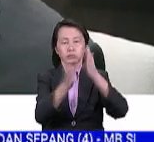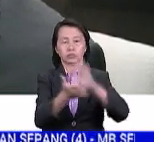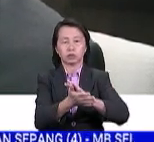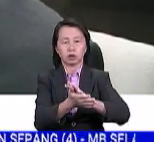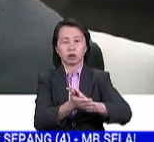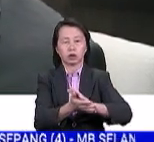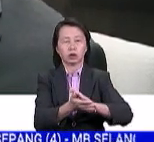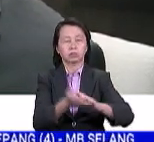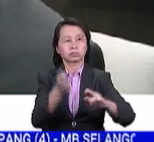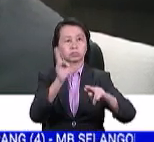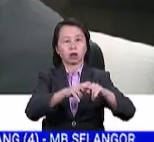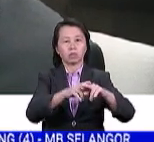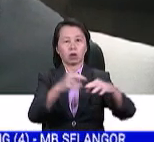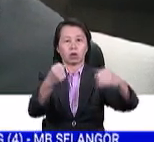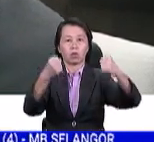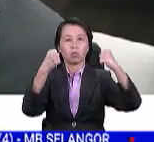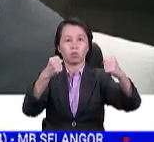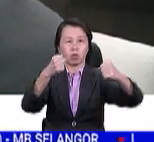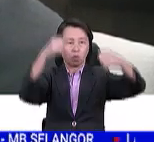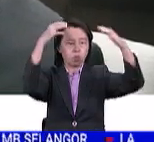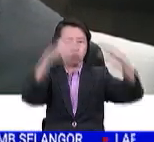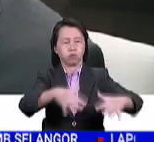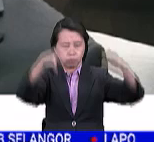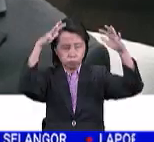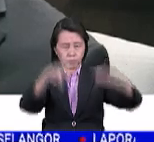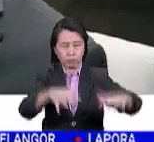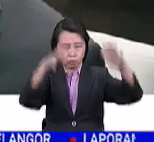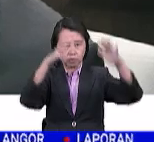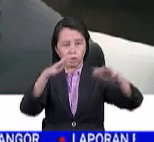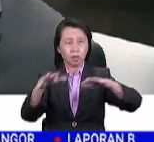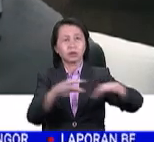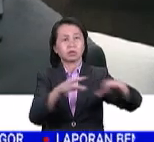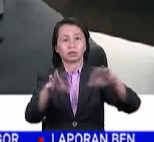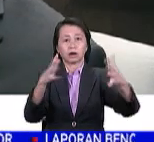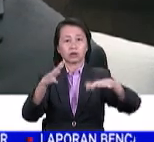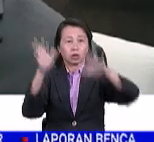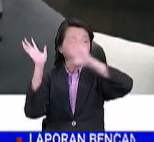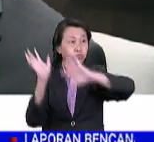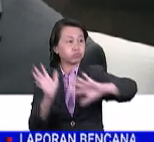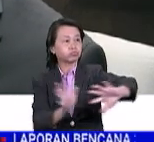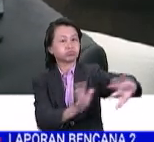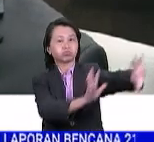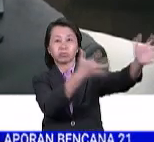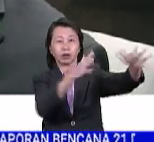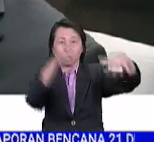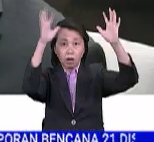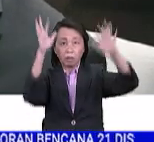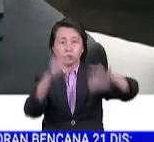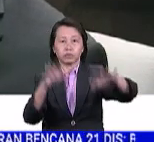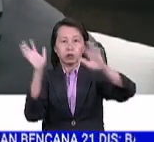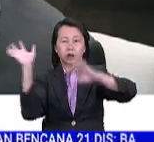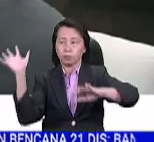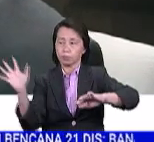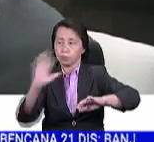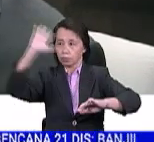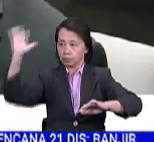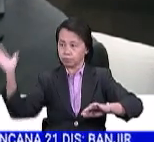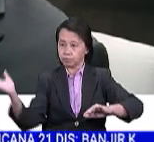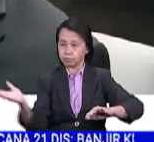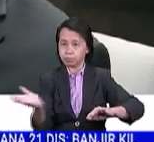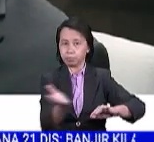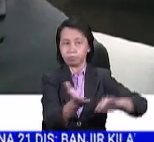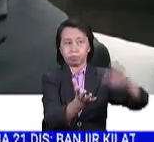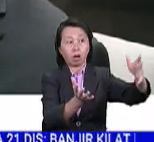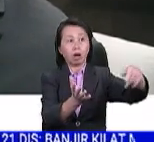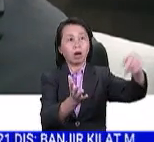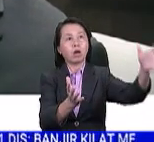menyebabkan ianya bertambah kuatlah dan ia tidak bergerak sangat di mana dia hampir pegun lah orang kata dari segi istilahnya, hampir